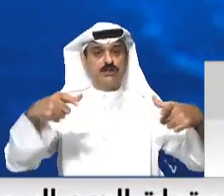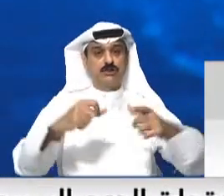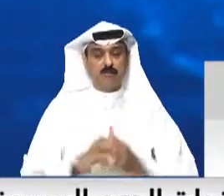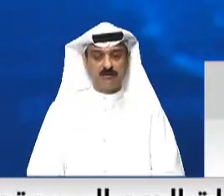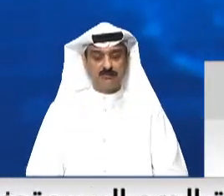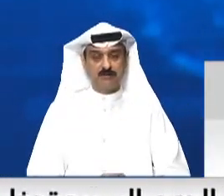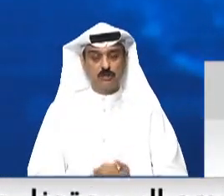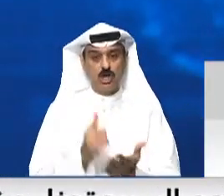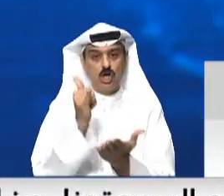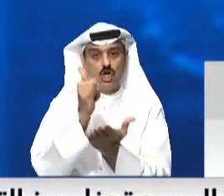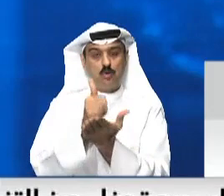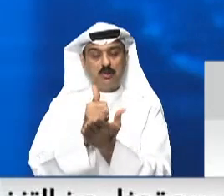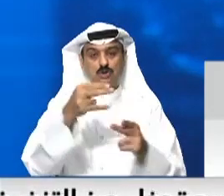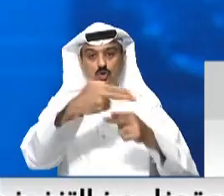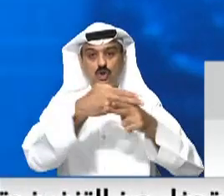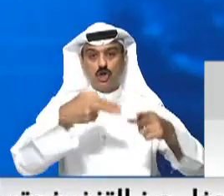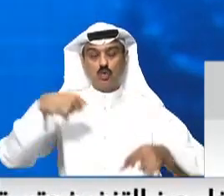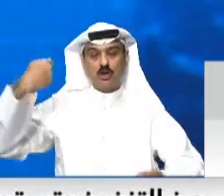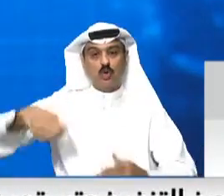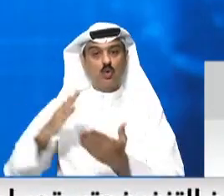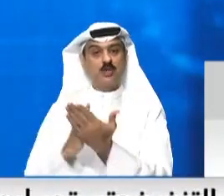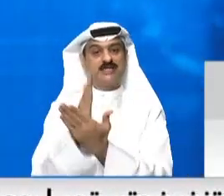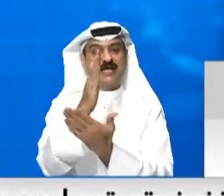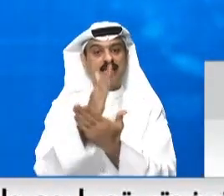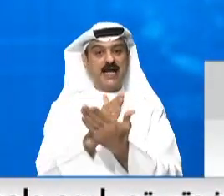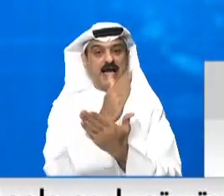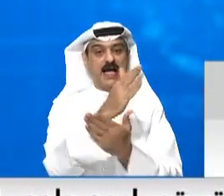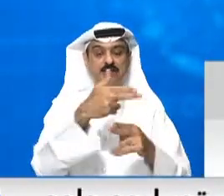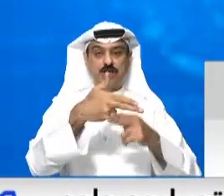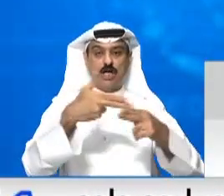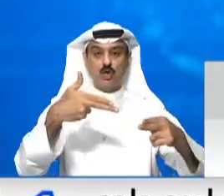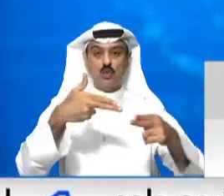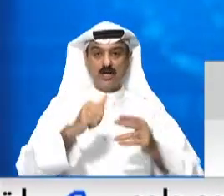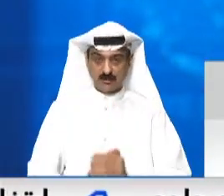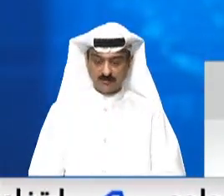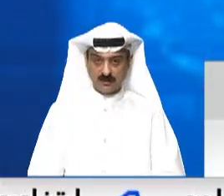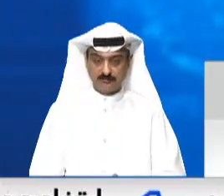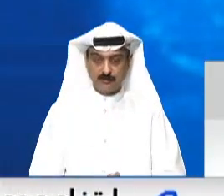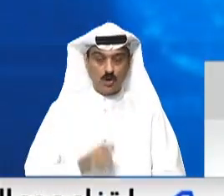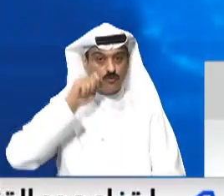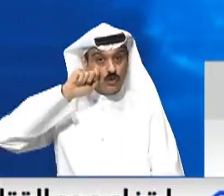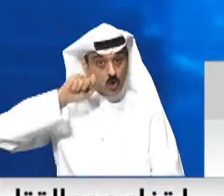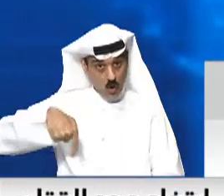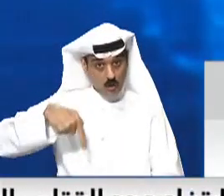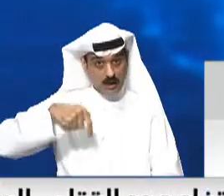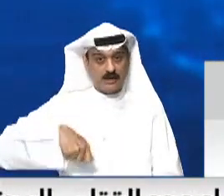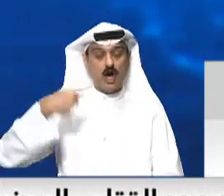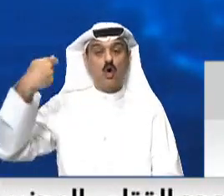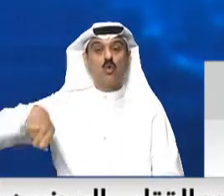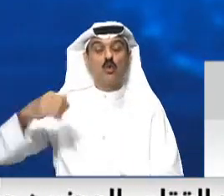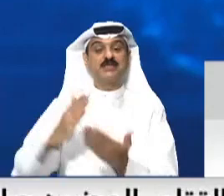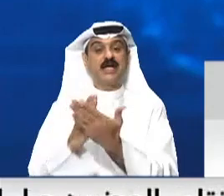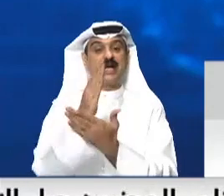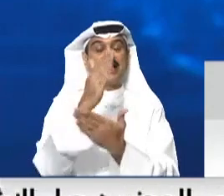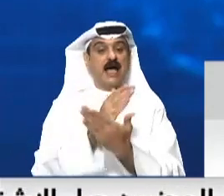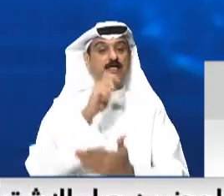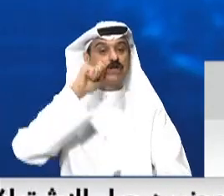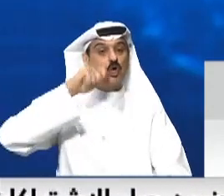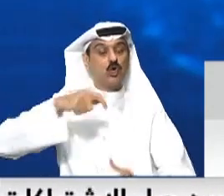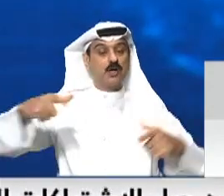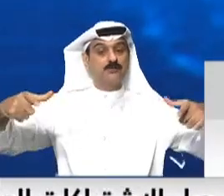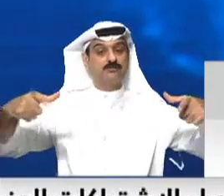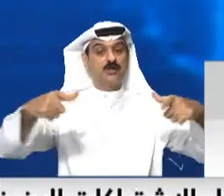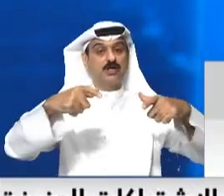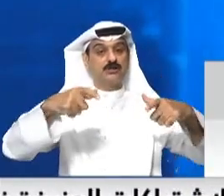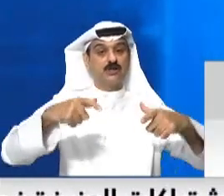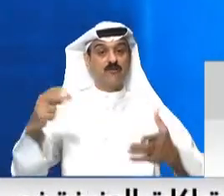الكويتي وزير الخارجية الشيخ سالم عبد الله الجابر الصباح، وعن الجانب الأوكراني وزير الخارجية ديمتري كوليبا، الذي